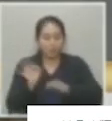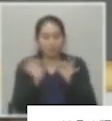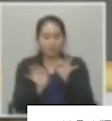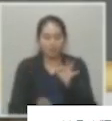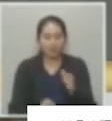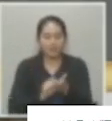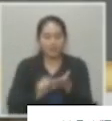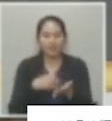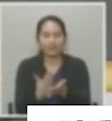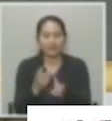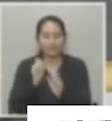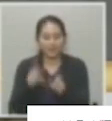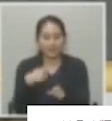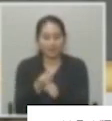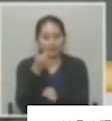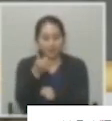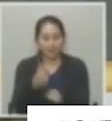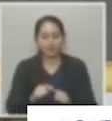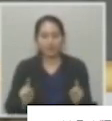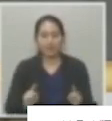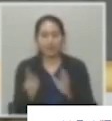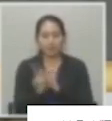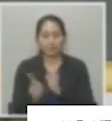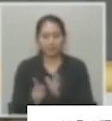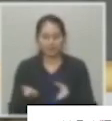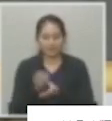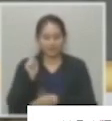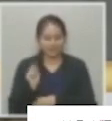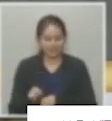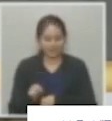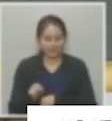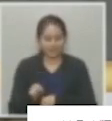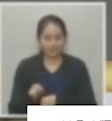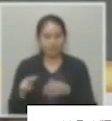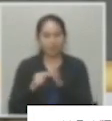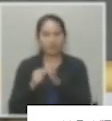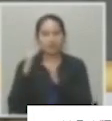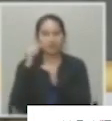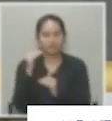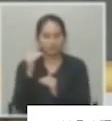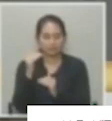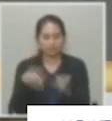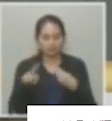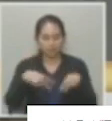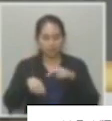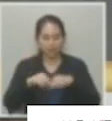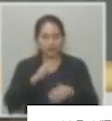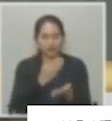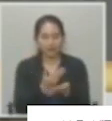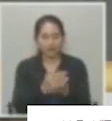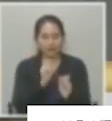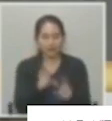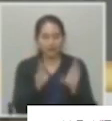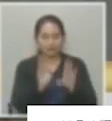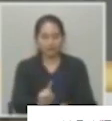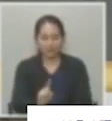ายเงินได้ด้วยแต่บังเอิญเมื่อออกกฎหมายวินัยการเงินการคลังมาแล้วเนี่ยมันกำกับว่าการจ่ายเงินเนี่ยต้องจ่ายแบบ